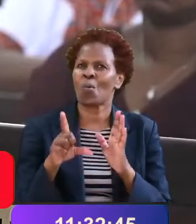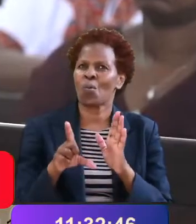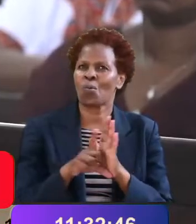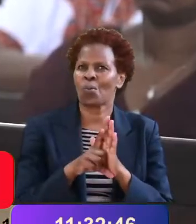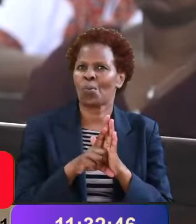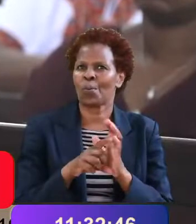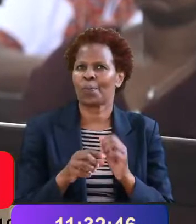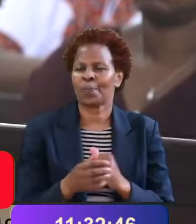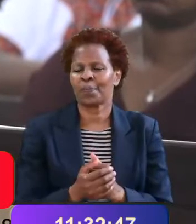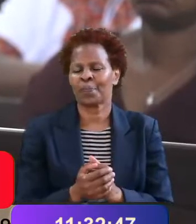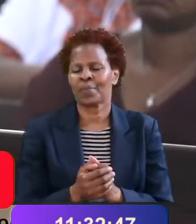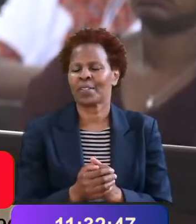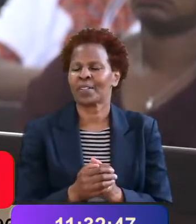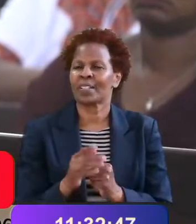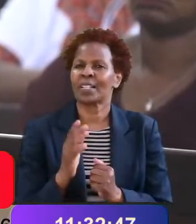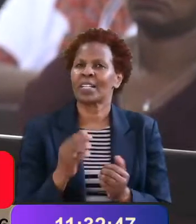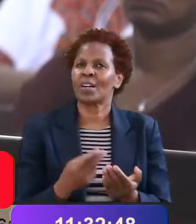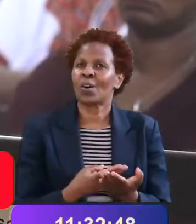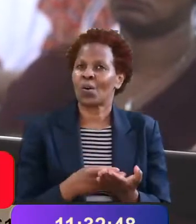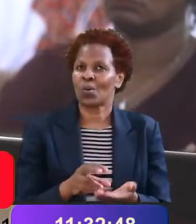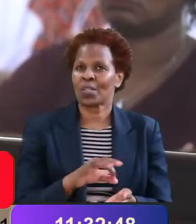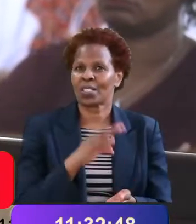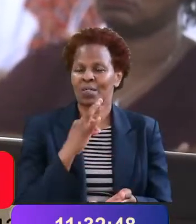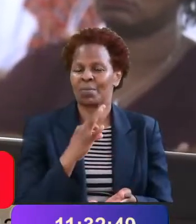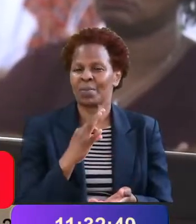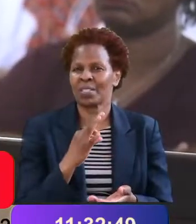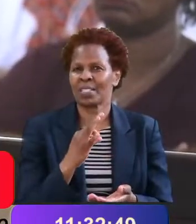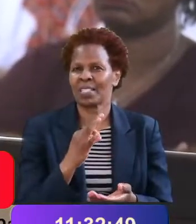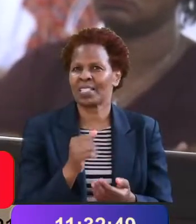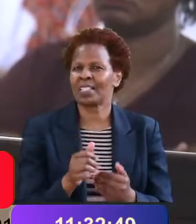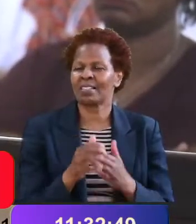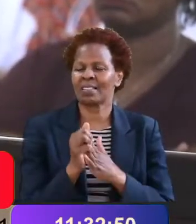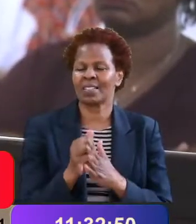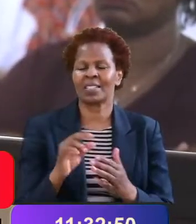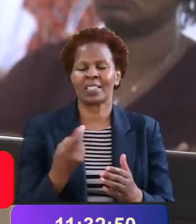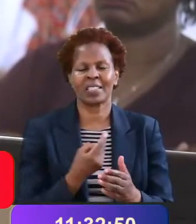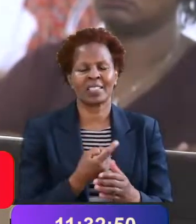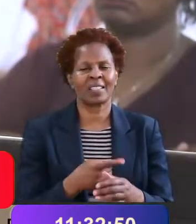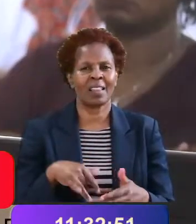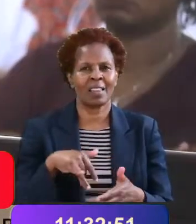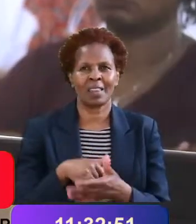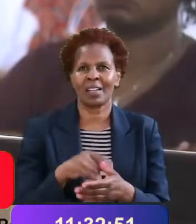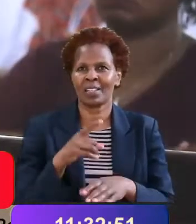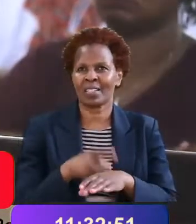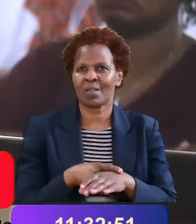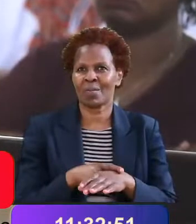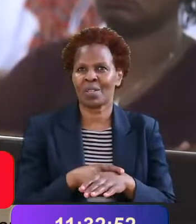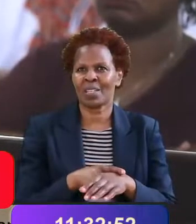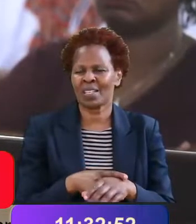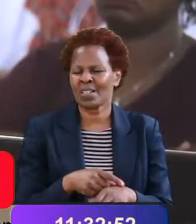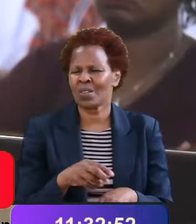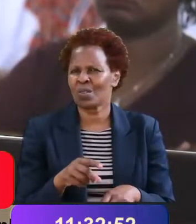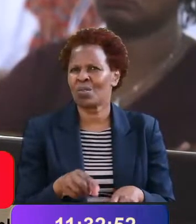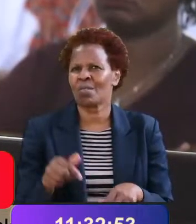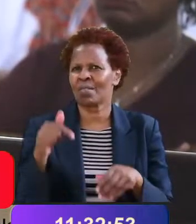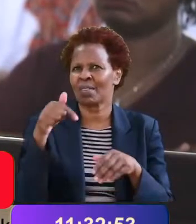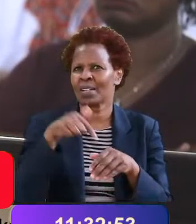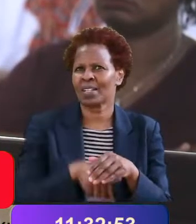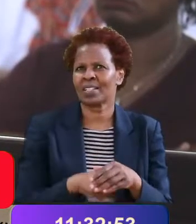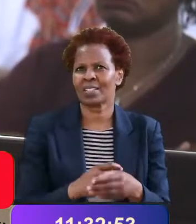Mtakatifu. Yeye hakujipeleka wakati ule, hakujipeleka kwa hekalu.